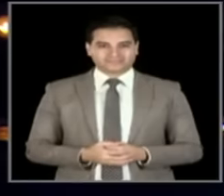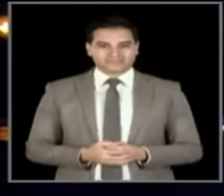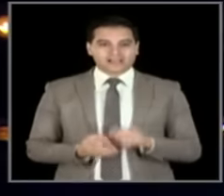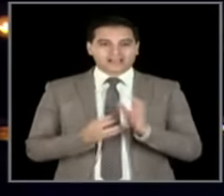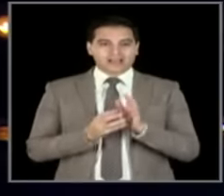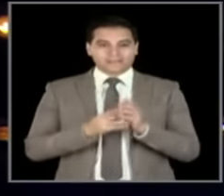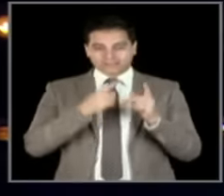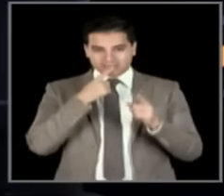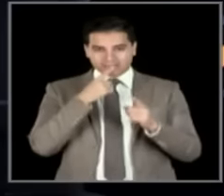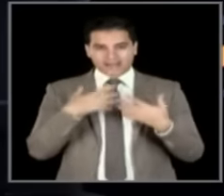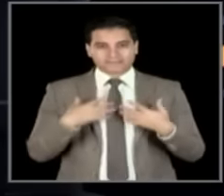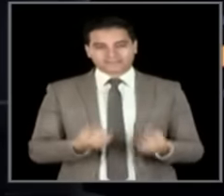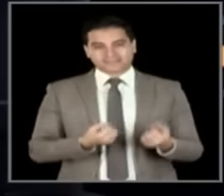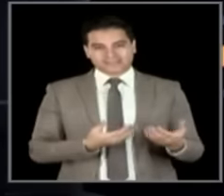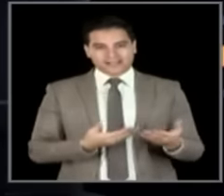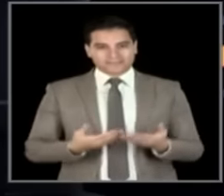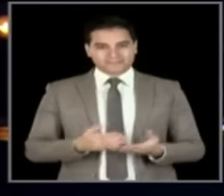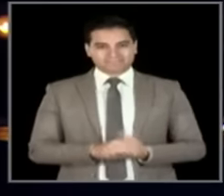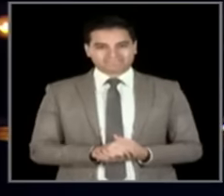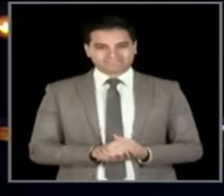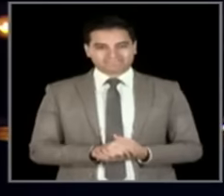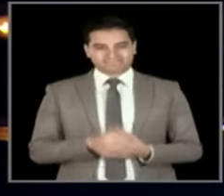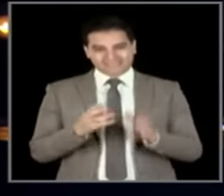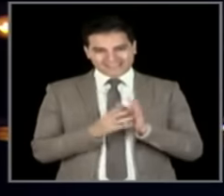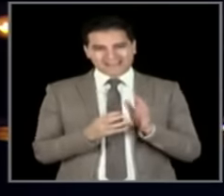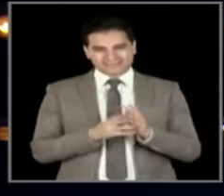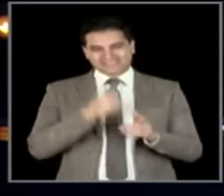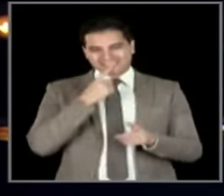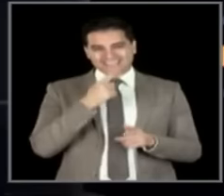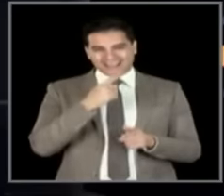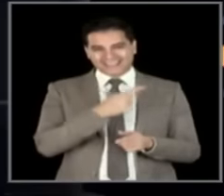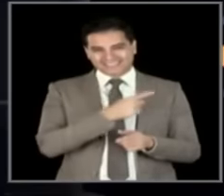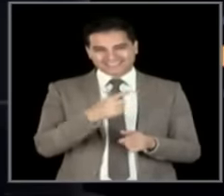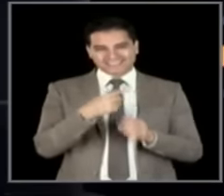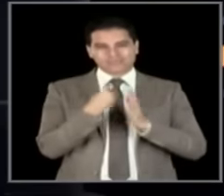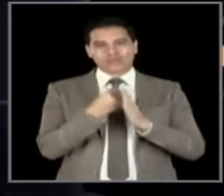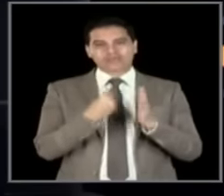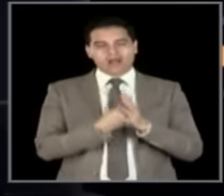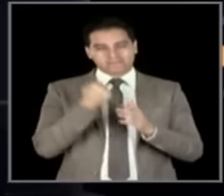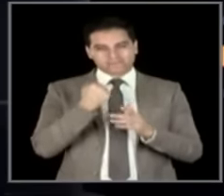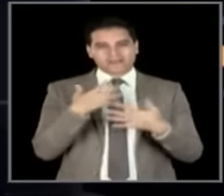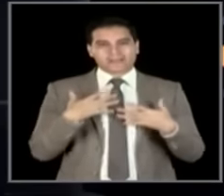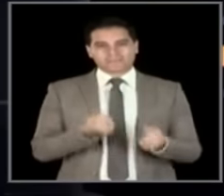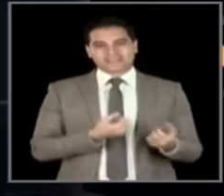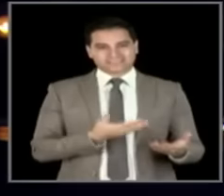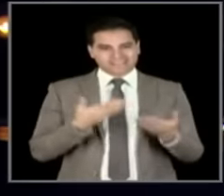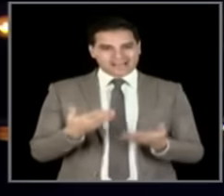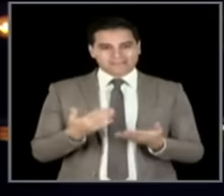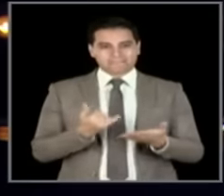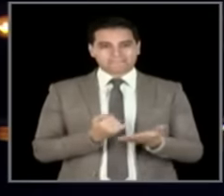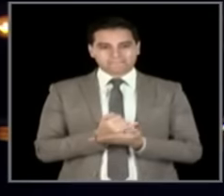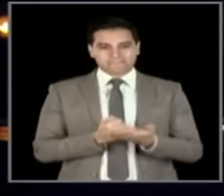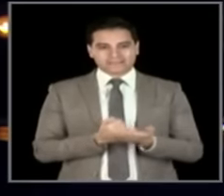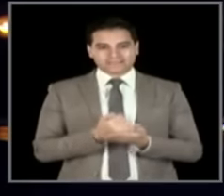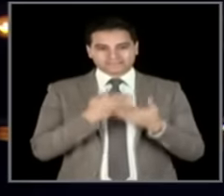جامعة اسكندرية الحمد لله على السلامة. الله مش جامعة اسكندرية، منتخب اسكندرية الحمد لله على السلامة. مدرسة